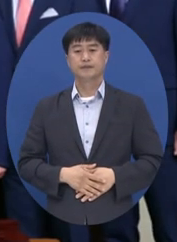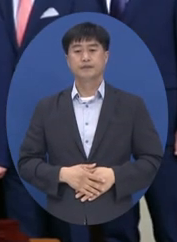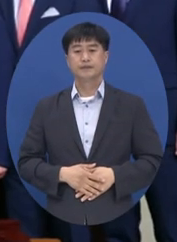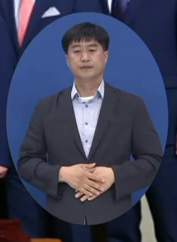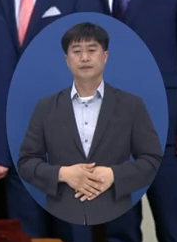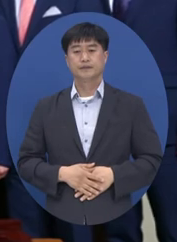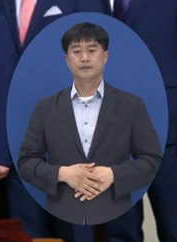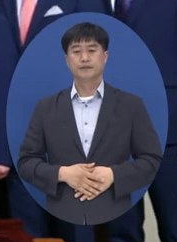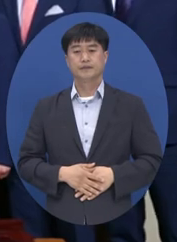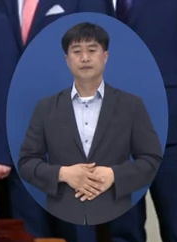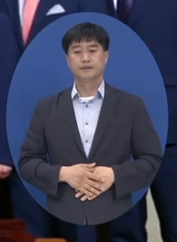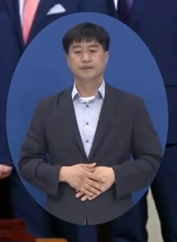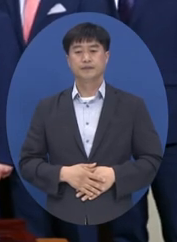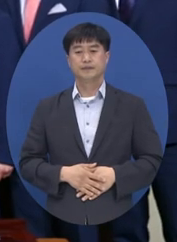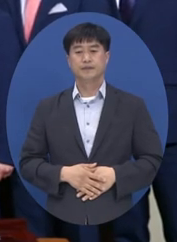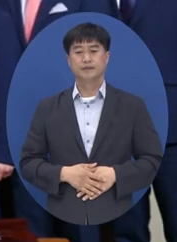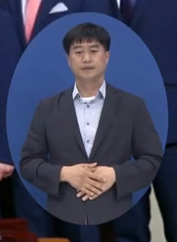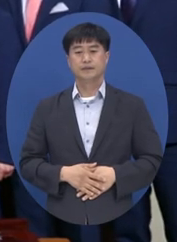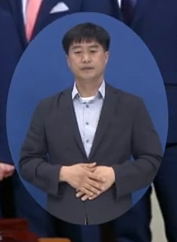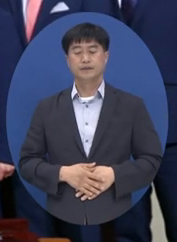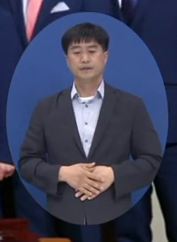초차 순입니다